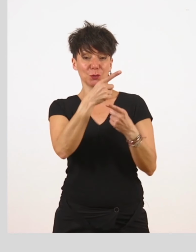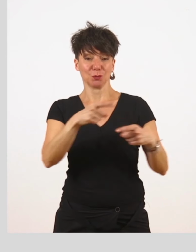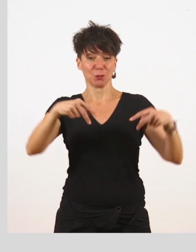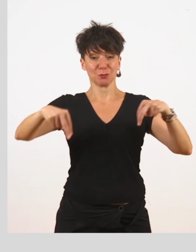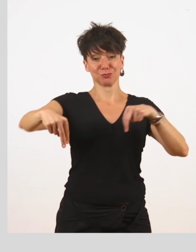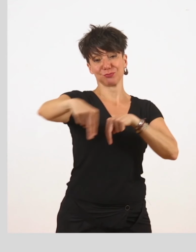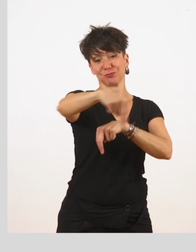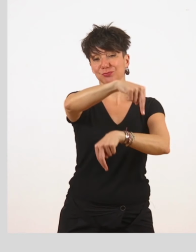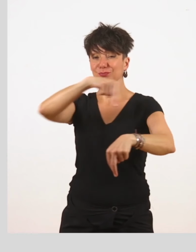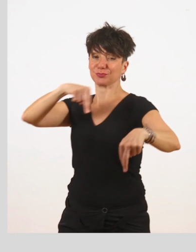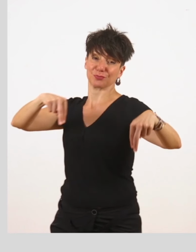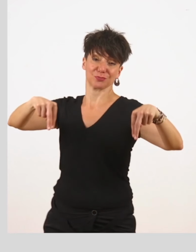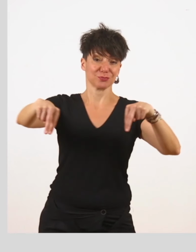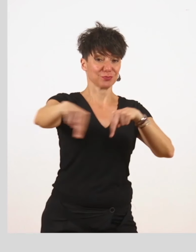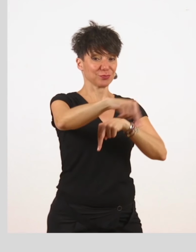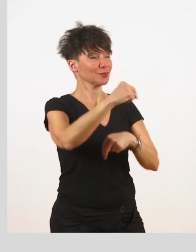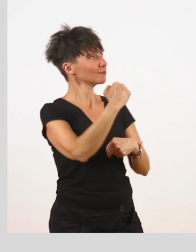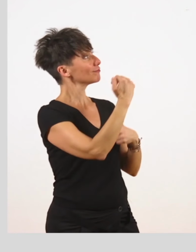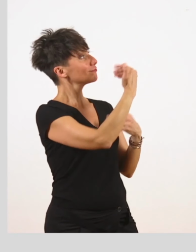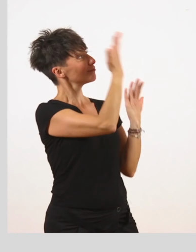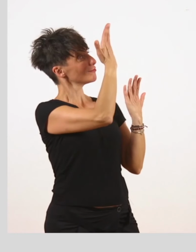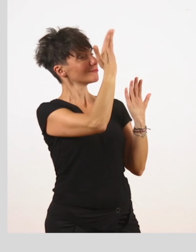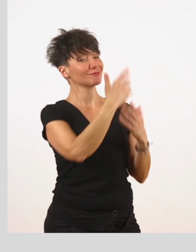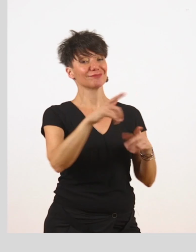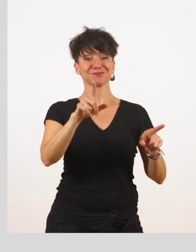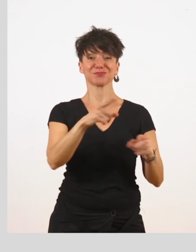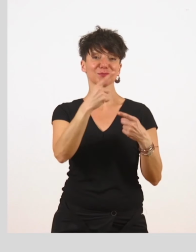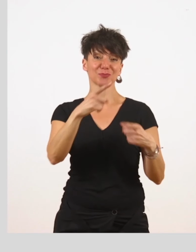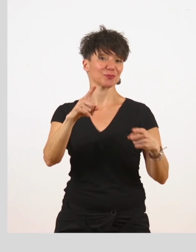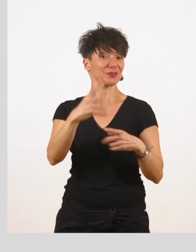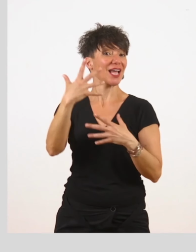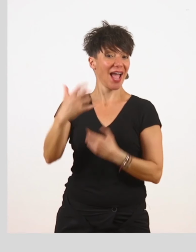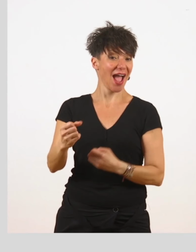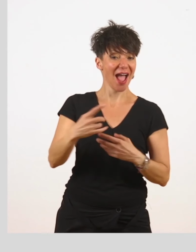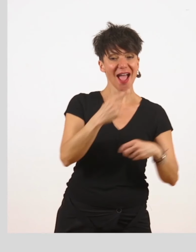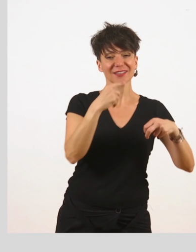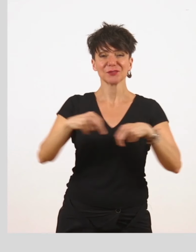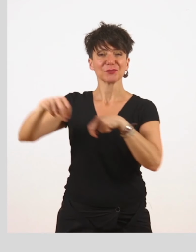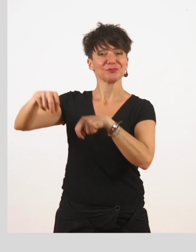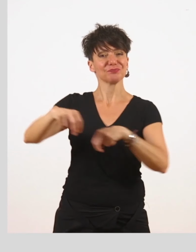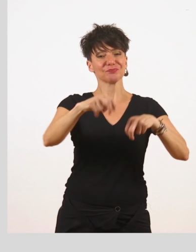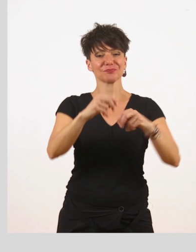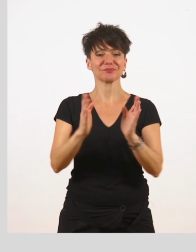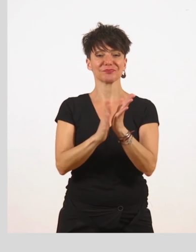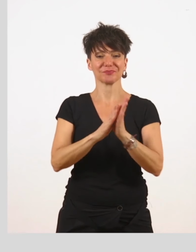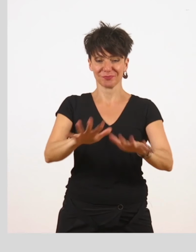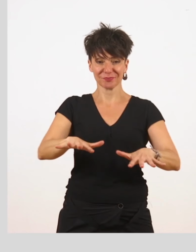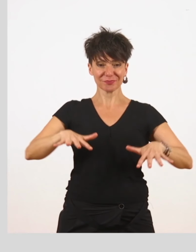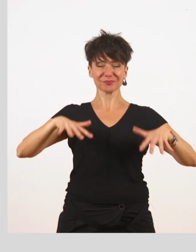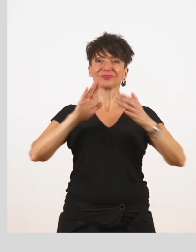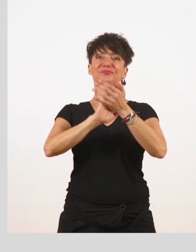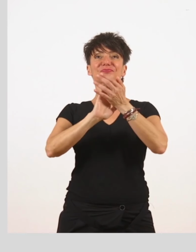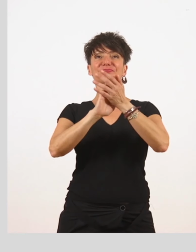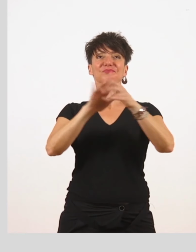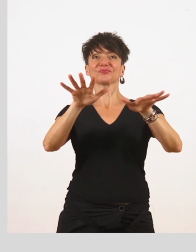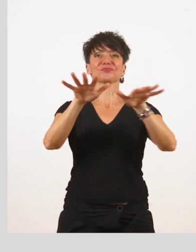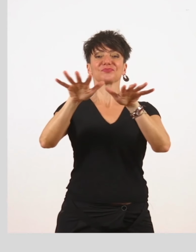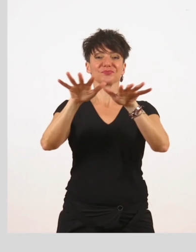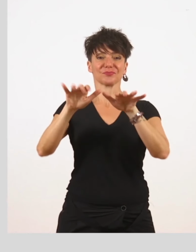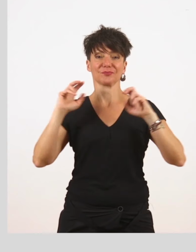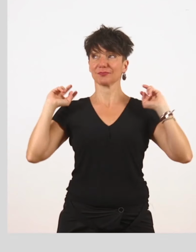πάνω στη σκηνή. Βλέπετε τους μουσικούς πάνω στο μπαλκόνι. Τον κόσμο από κάτω που βλέπει και χειροκροτά, καθώς και κόσμο στα